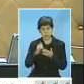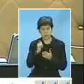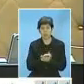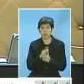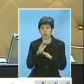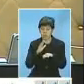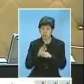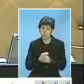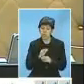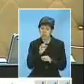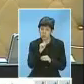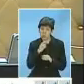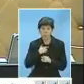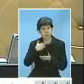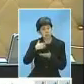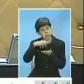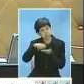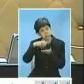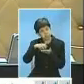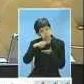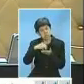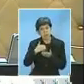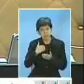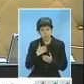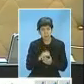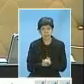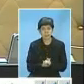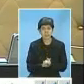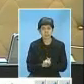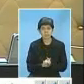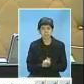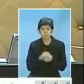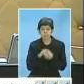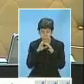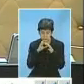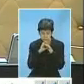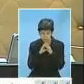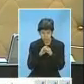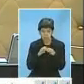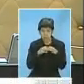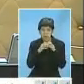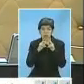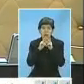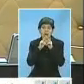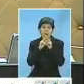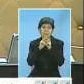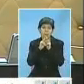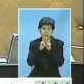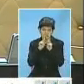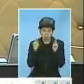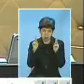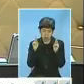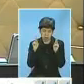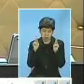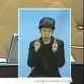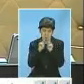ท่านสุนัยกำลังอลัมพบทอยู่ว่าในเรื่องของที่คณะกรรมการเนี่ยเขาไ